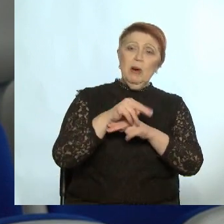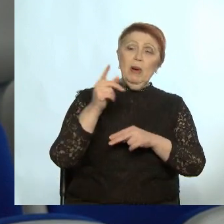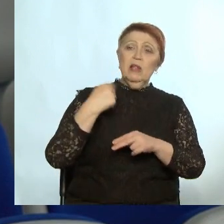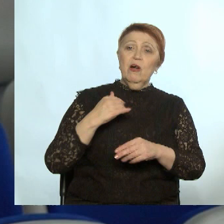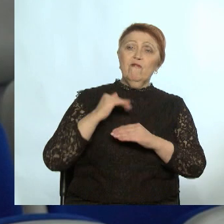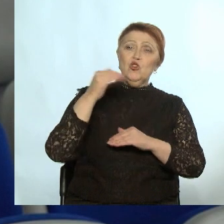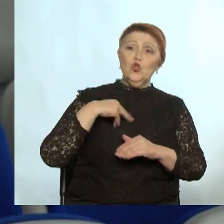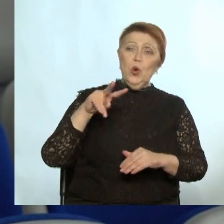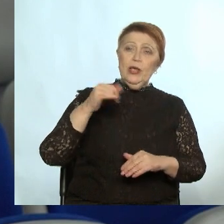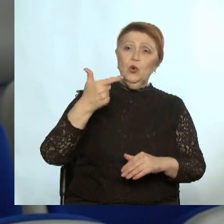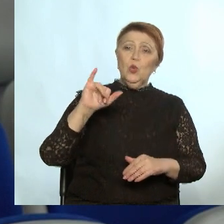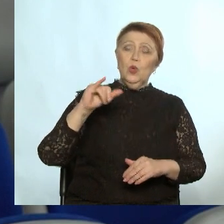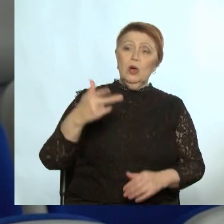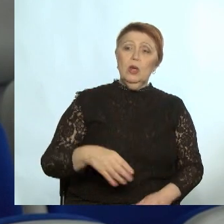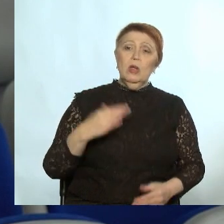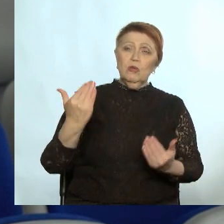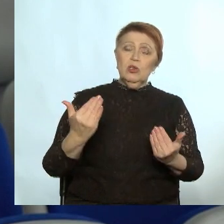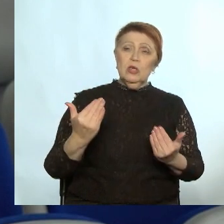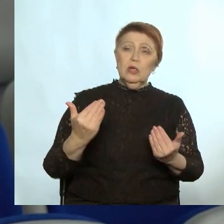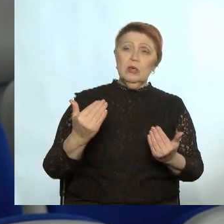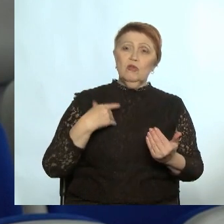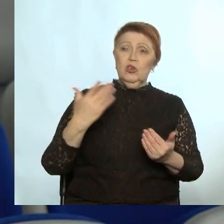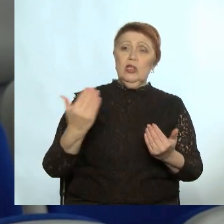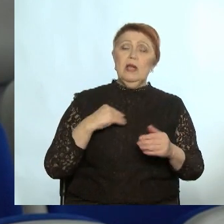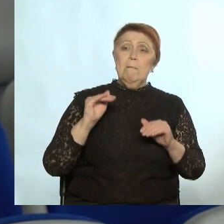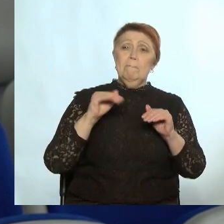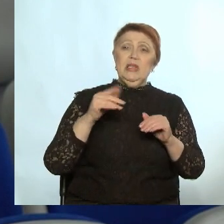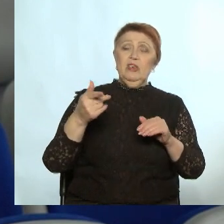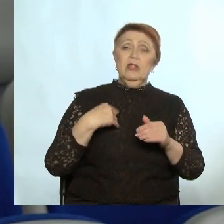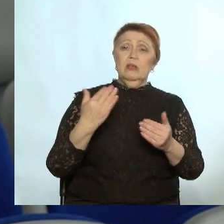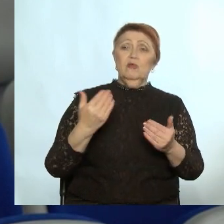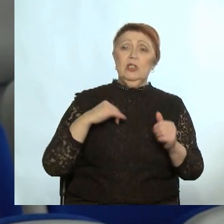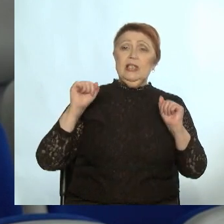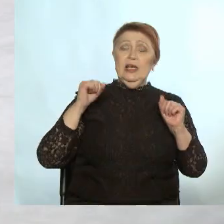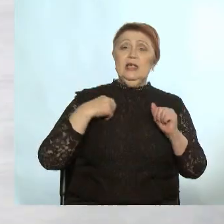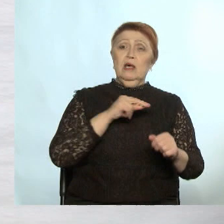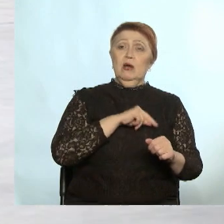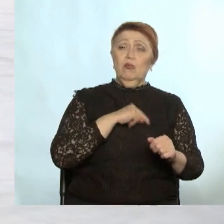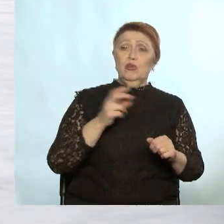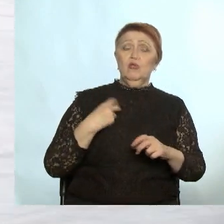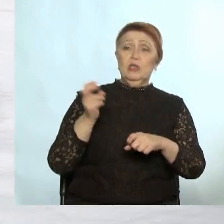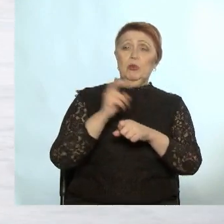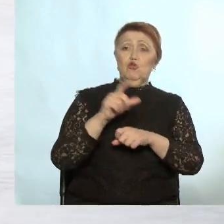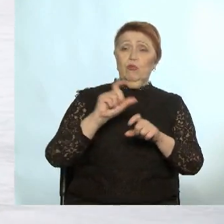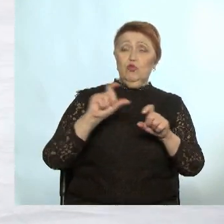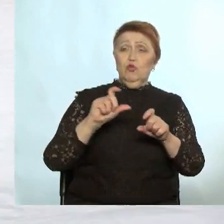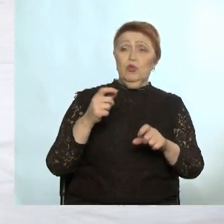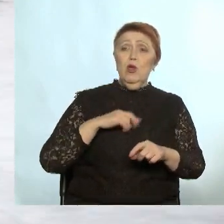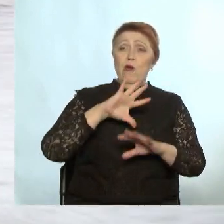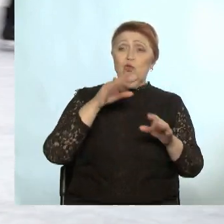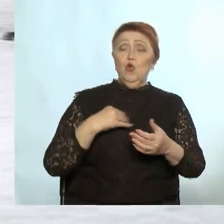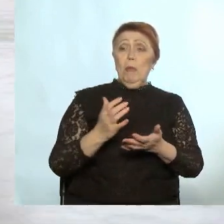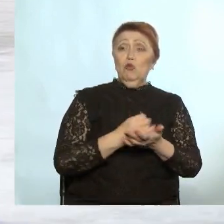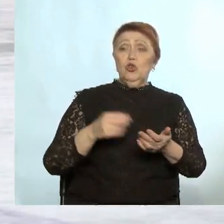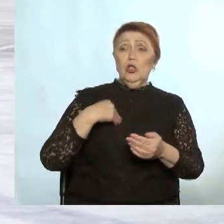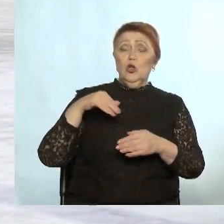ну, что-то так не пошло, ну, и решил посвятить себя тренерской работе детской. В этом году пришел к нам в школу. Все получается гораздо лучше, чем у меня, поэтому,